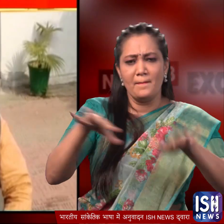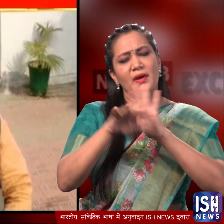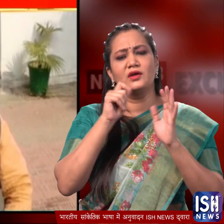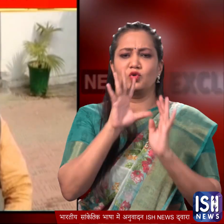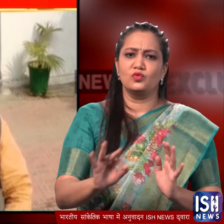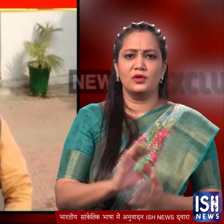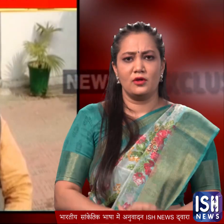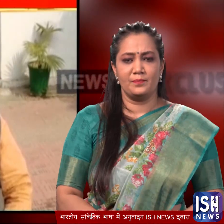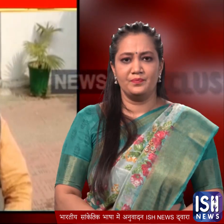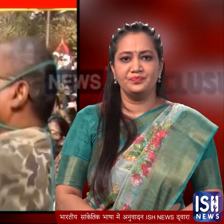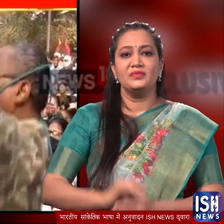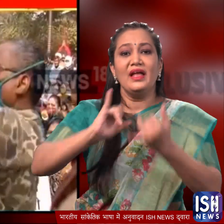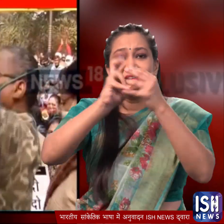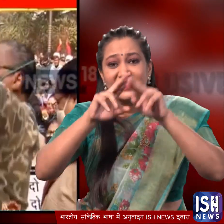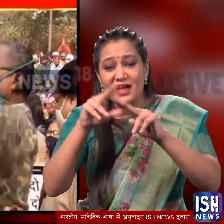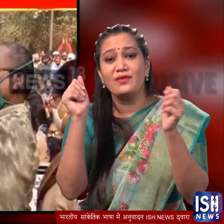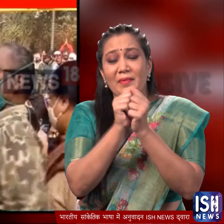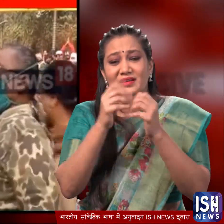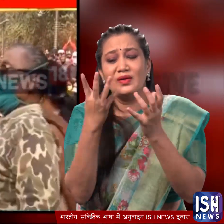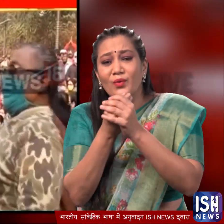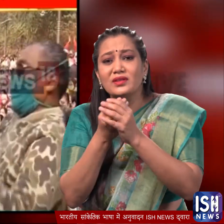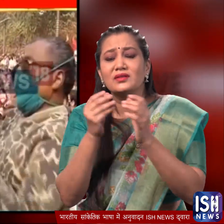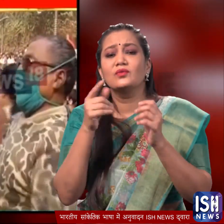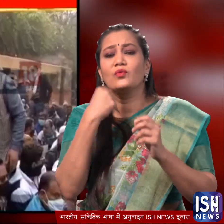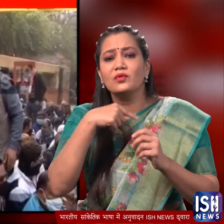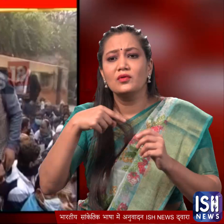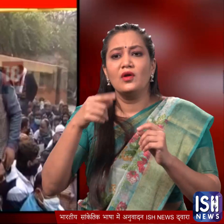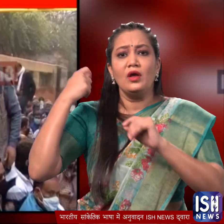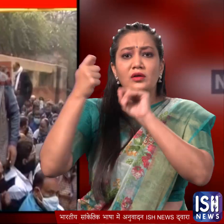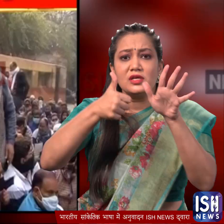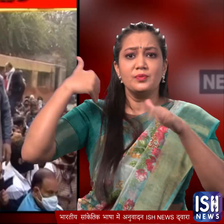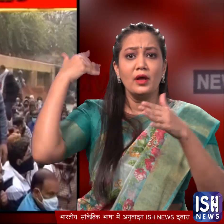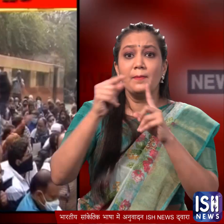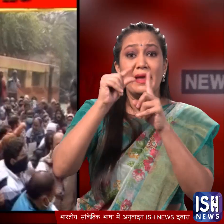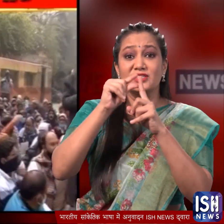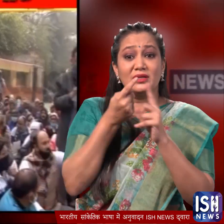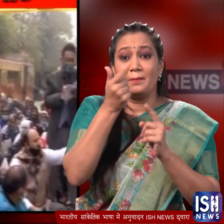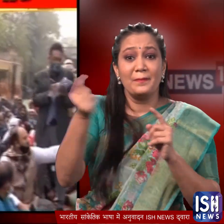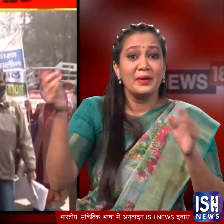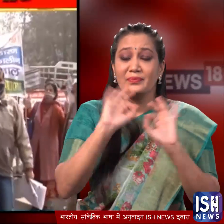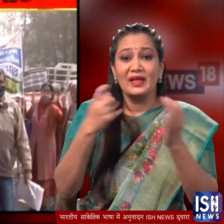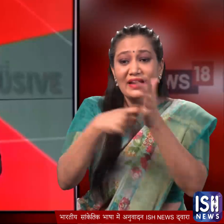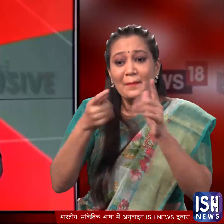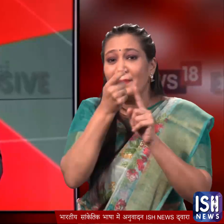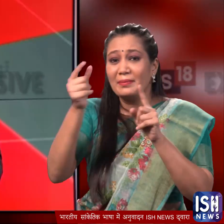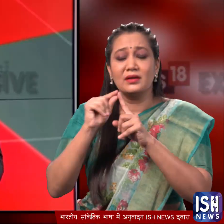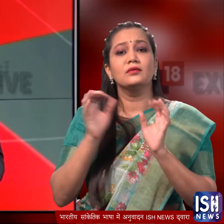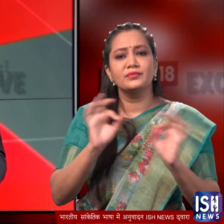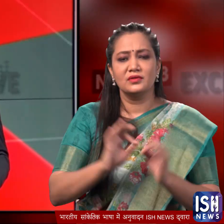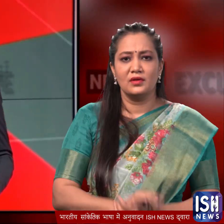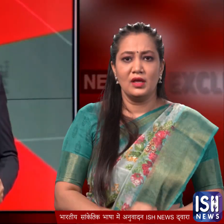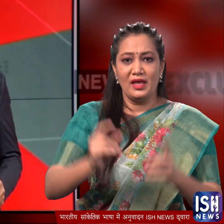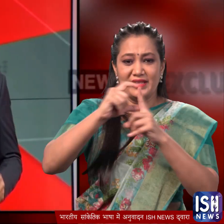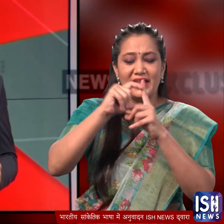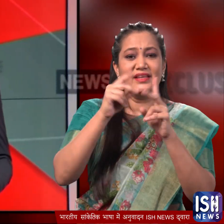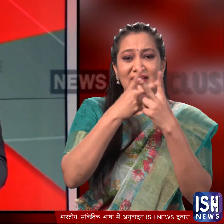पूरा प्रयास है। कर्मचारियों के अलावा इस प्रदर्शन में वो लोग भी शामिल हुए जिनकी 6 महीने से पेंशन नहीं मिली है। सौभाग्य की एक बात यह